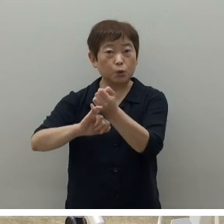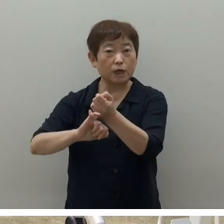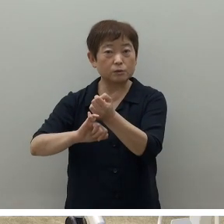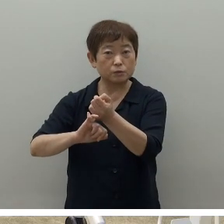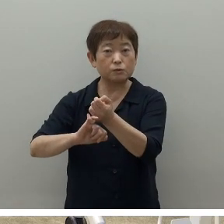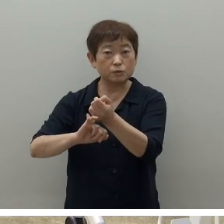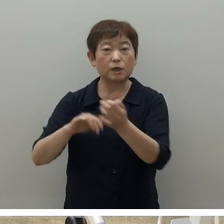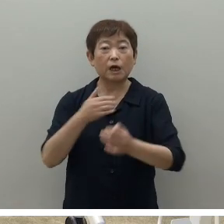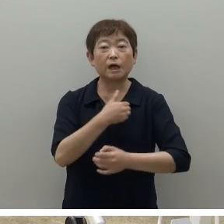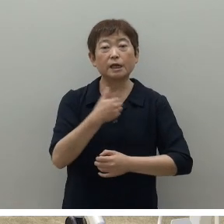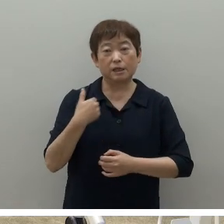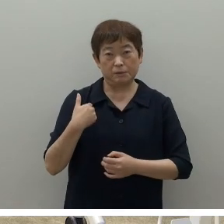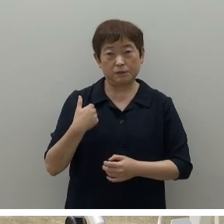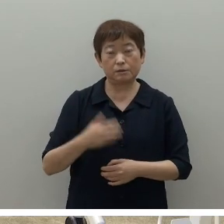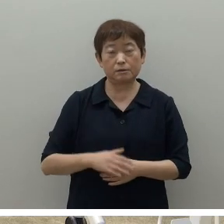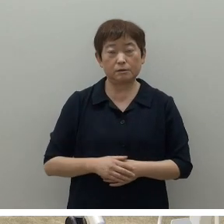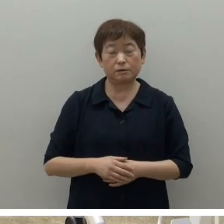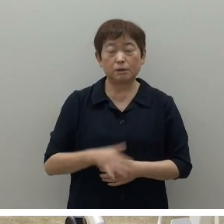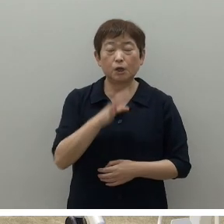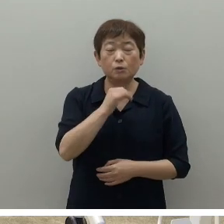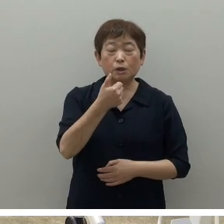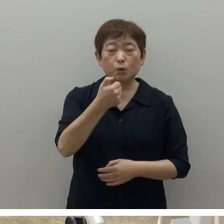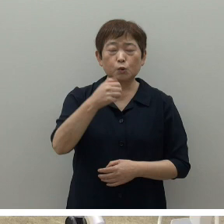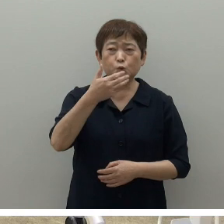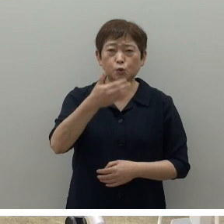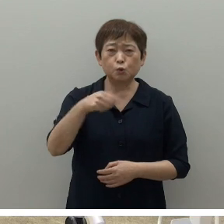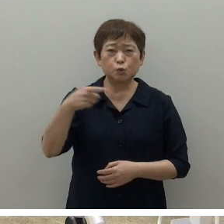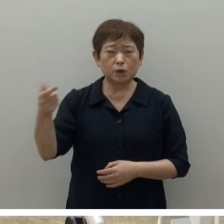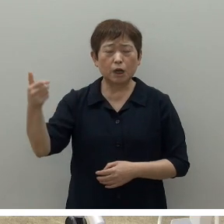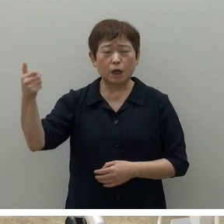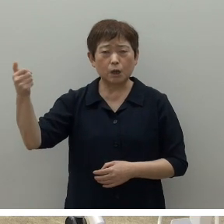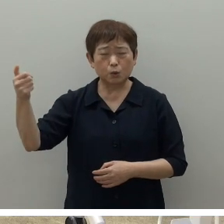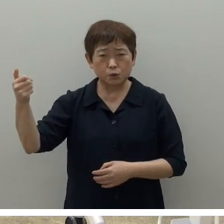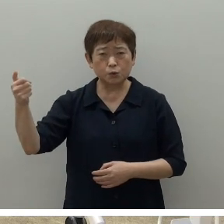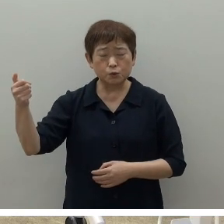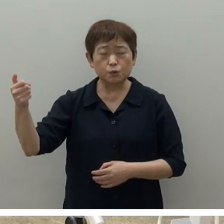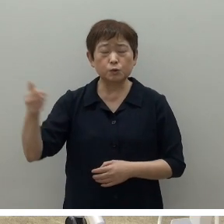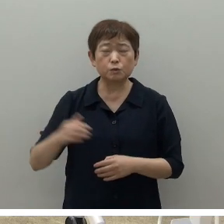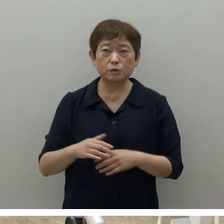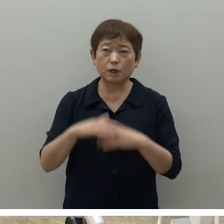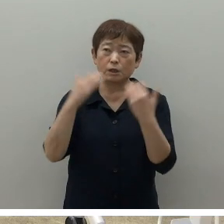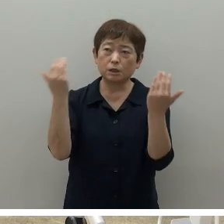るという形になります。そして、59歳から50歳の方、